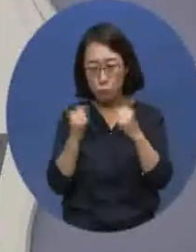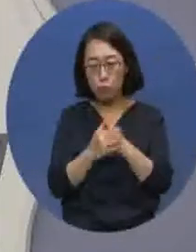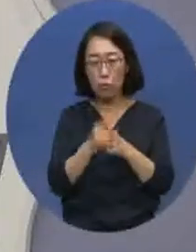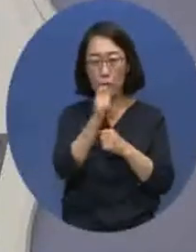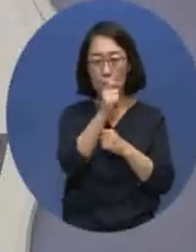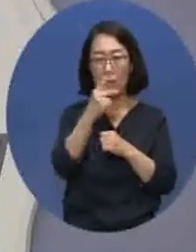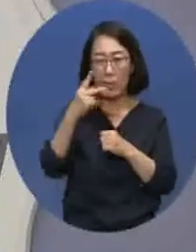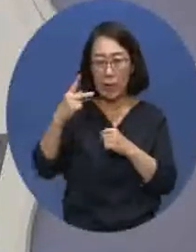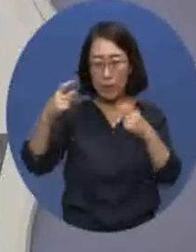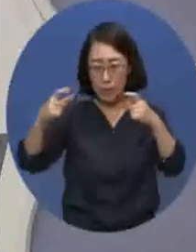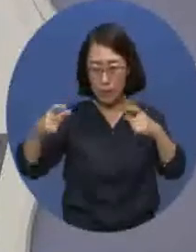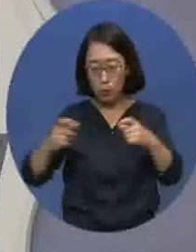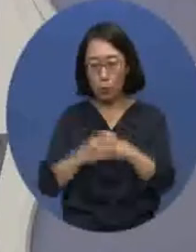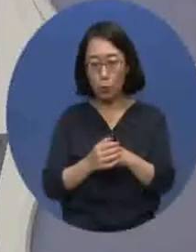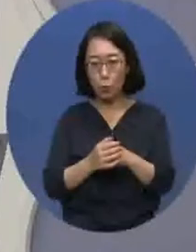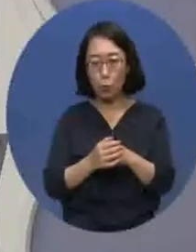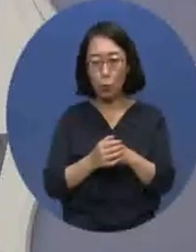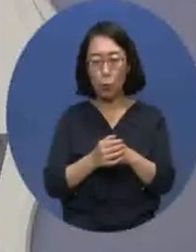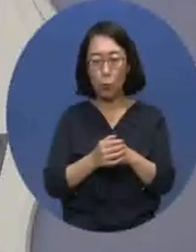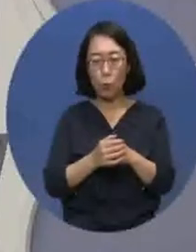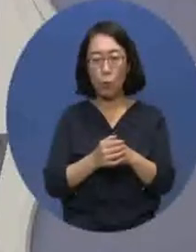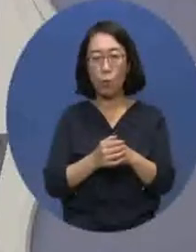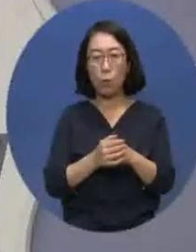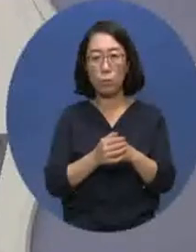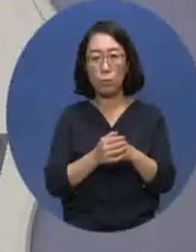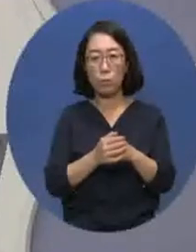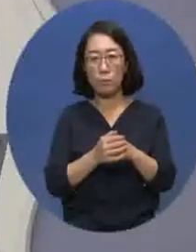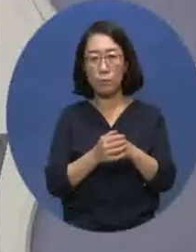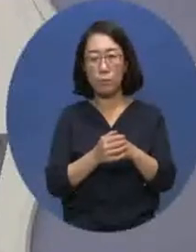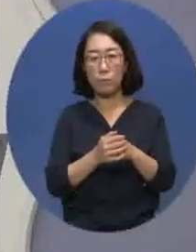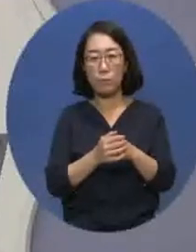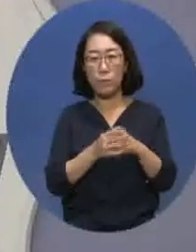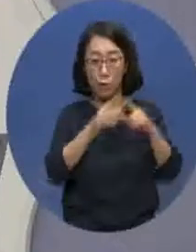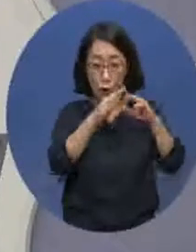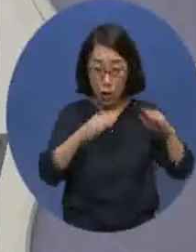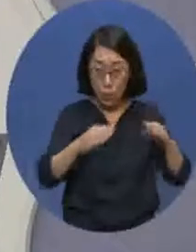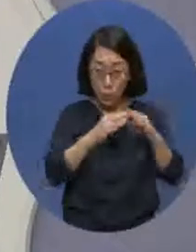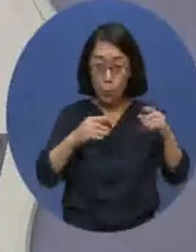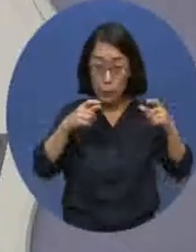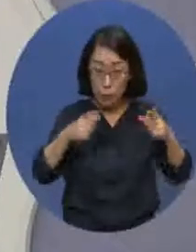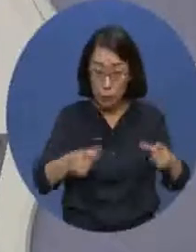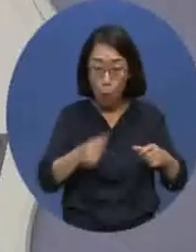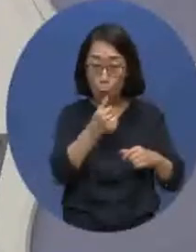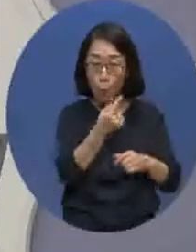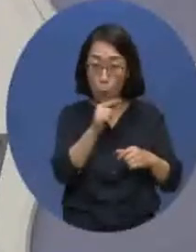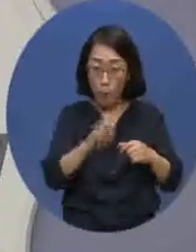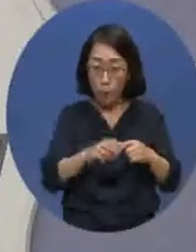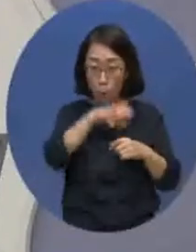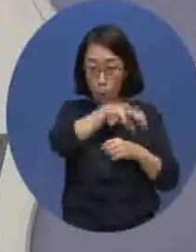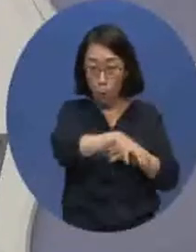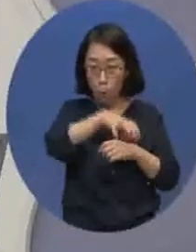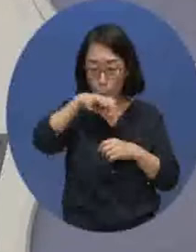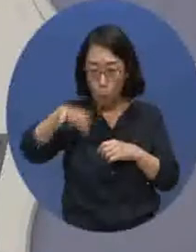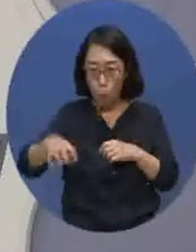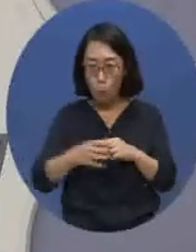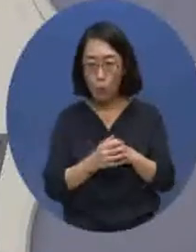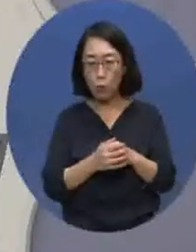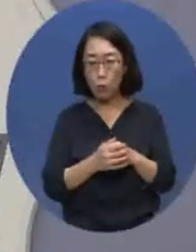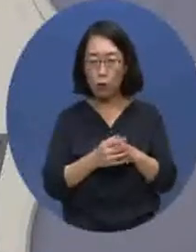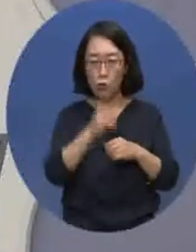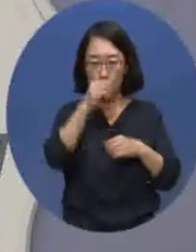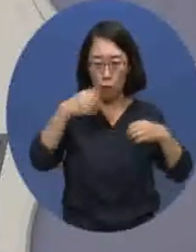지역과 우리 또 호남 광주를 중심으로 한 호남지역 이렇게 우리의 어떤 정치적인 성향을